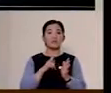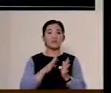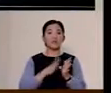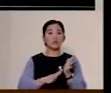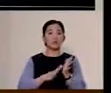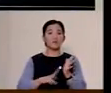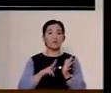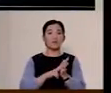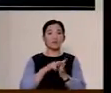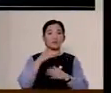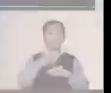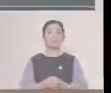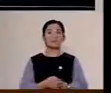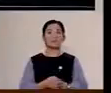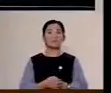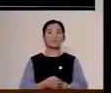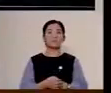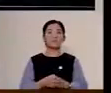714098 приближенно равно